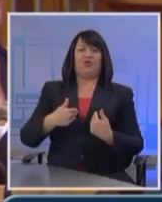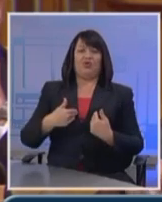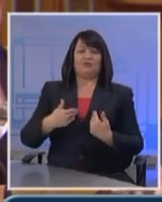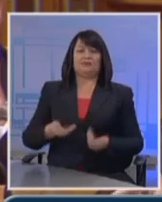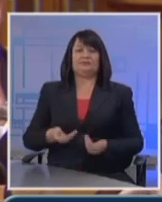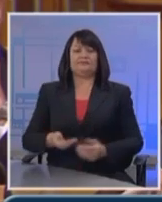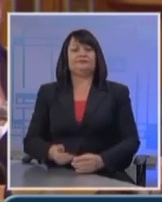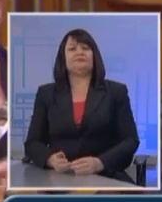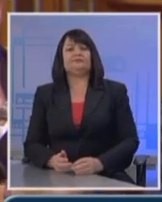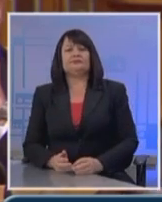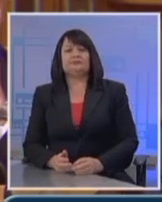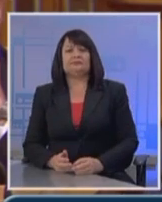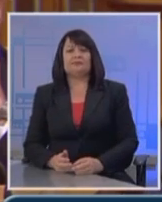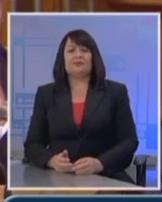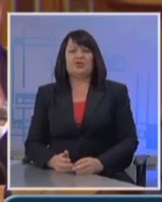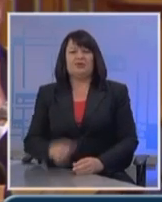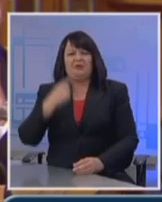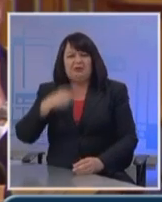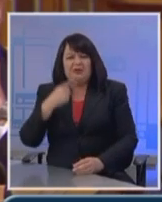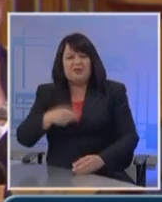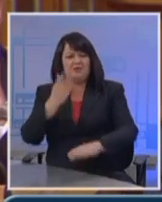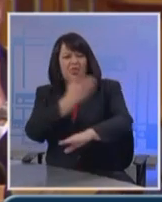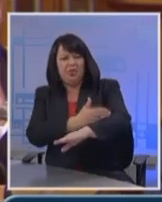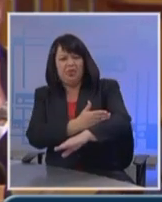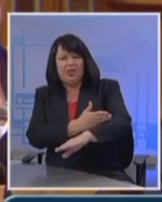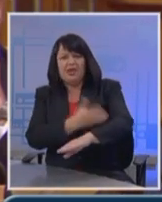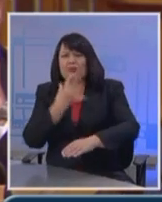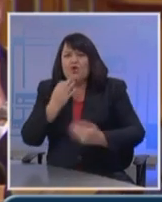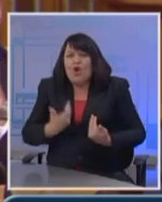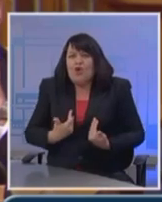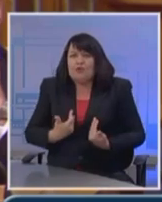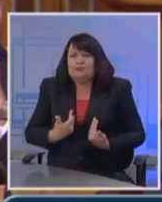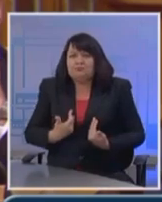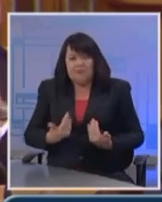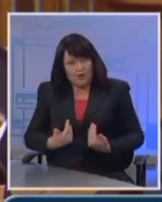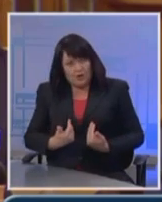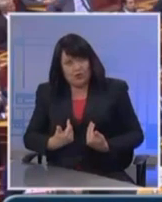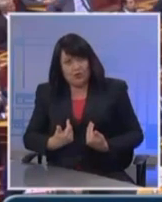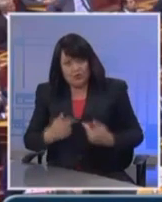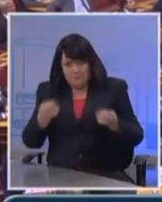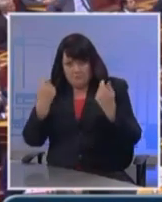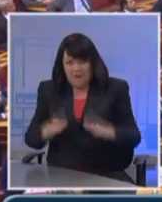και μίλησα με χυδαία λόγια. Γιατί είναι χυδαία αυτά τα λόγια? Δεν έχουν συμβεί.